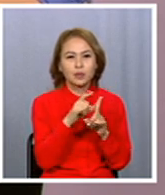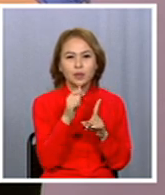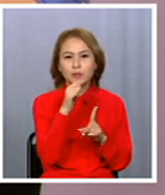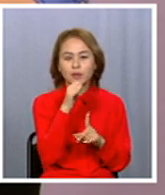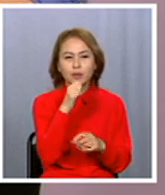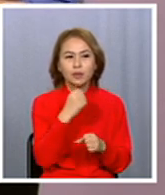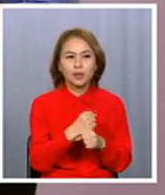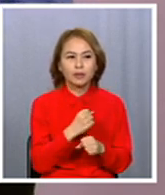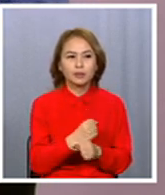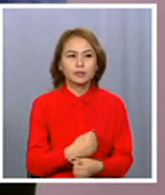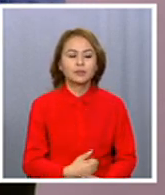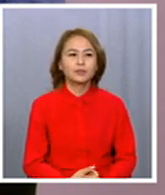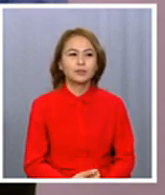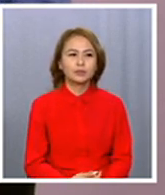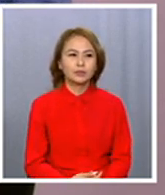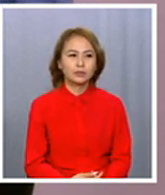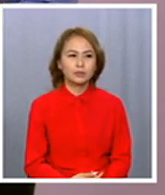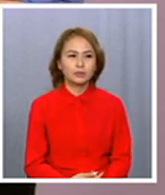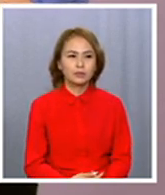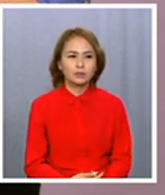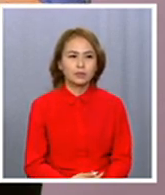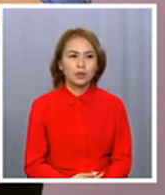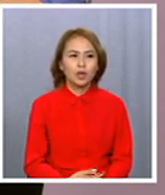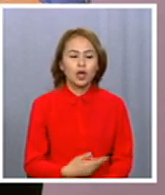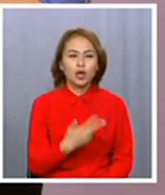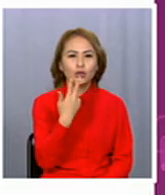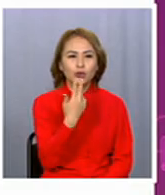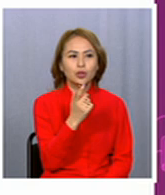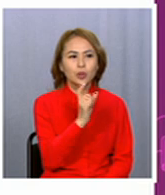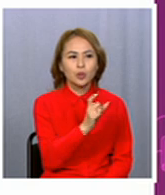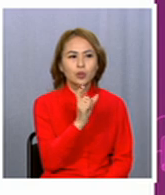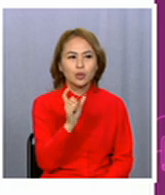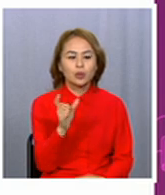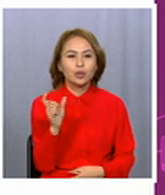құрайық. Сөйлем 3 сөзден құралу керек.